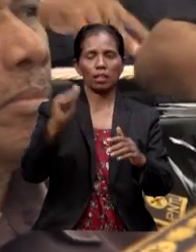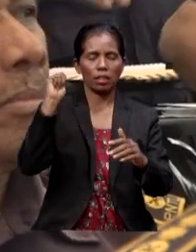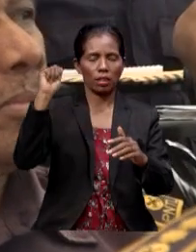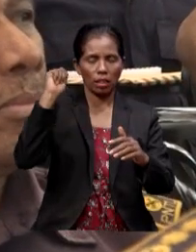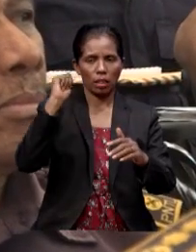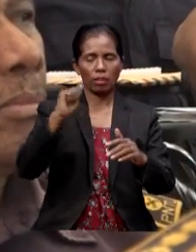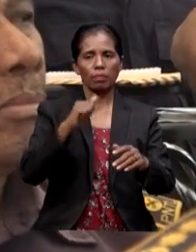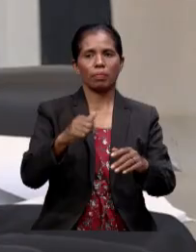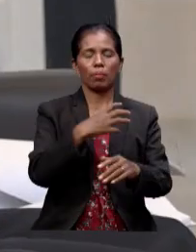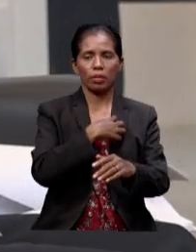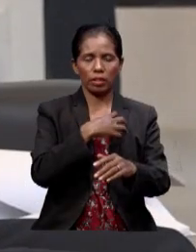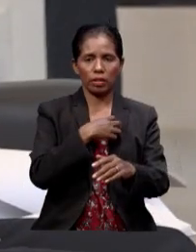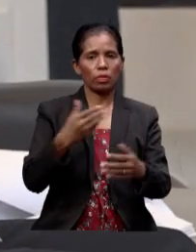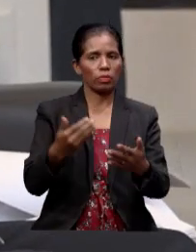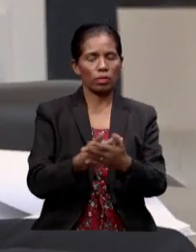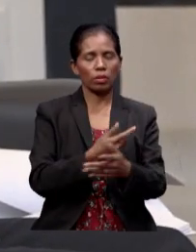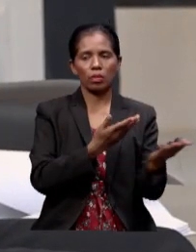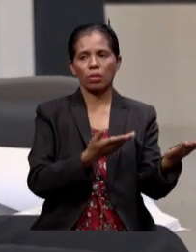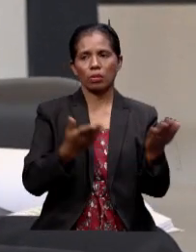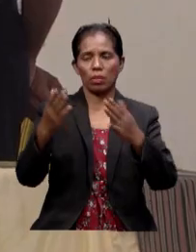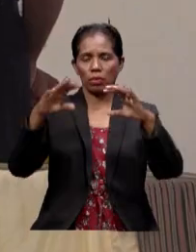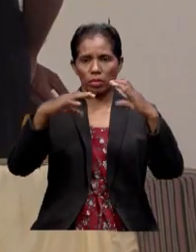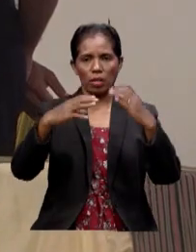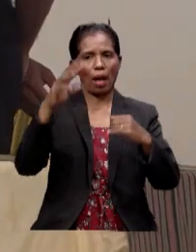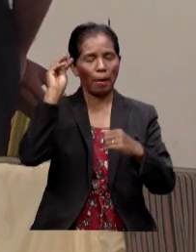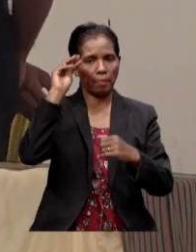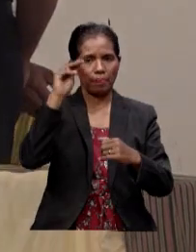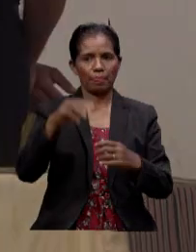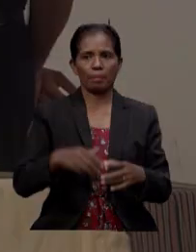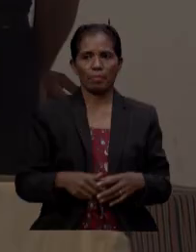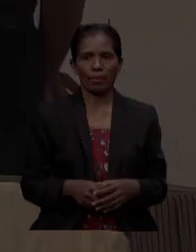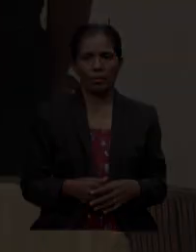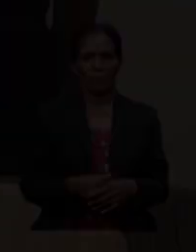Ministerio Interior hafuen lori ba konsilio ministro Jeffrian Oki Maritu da Costa, ZMN.